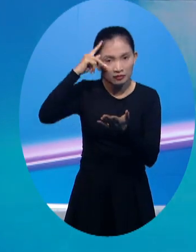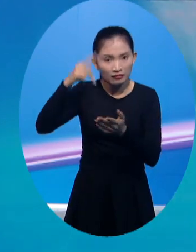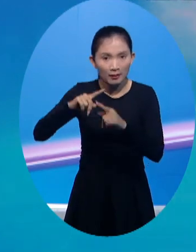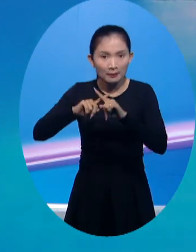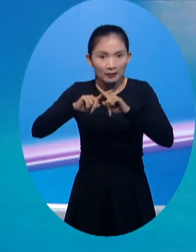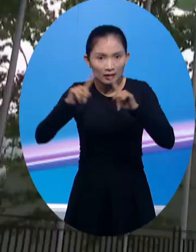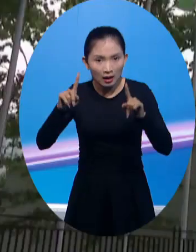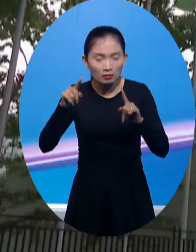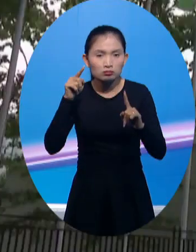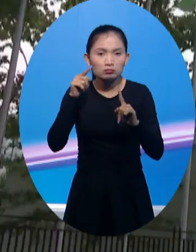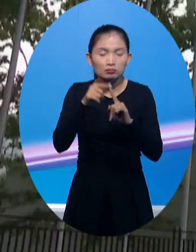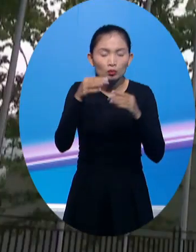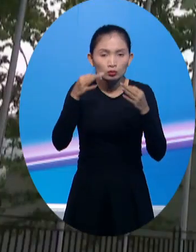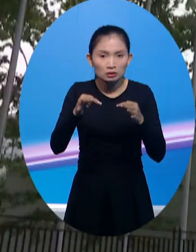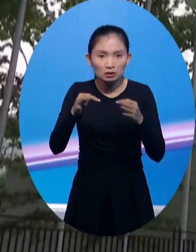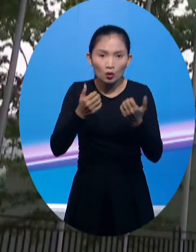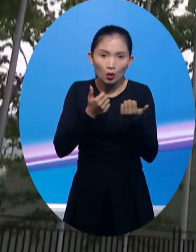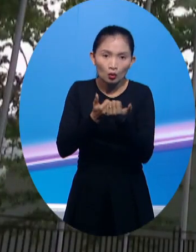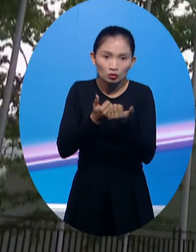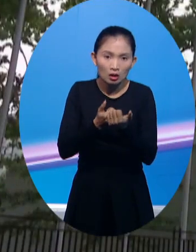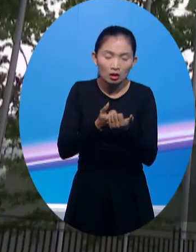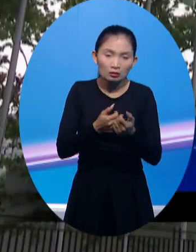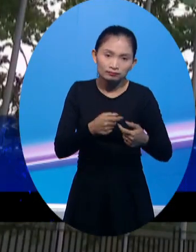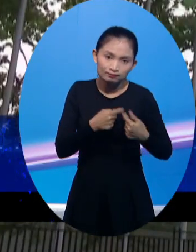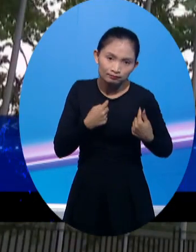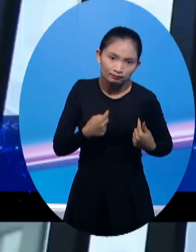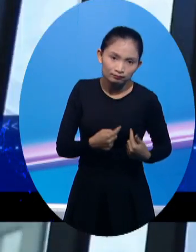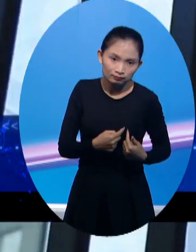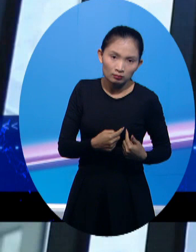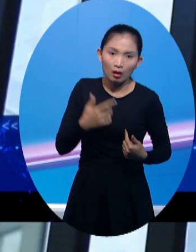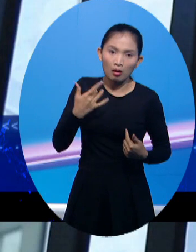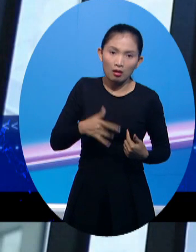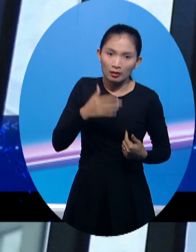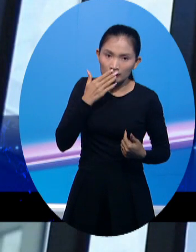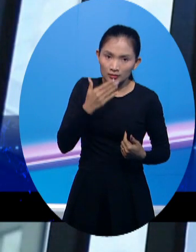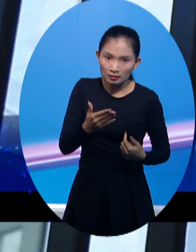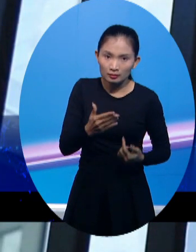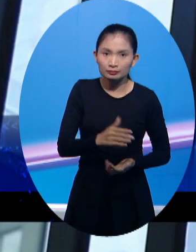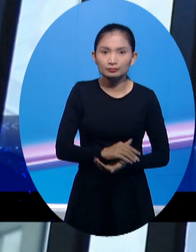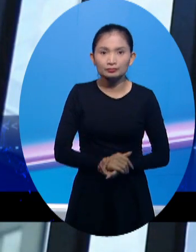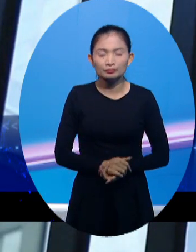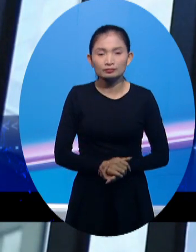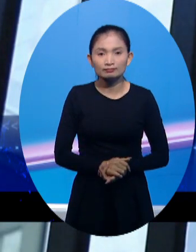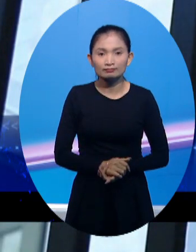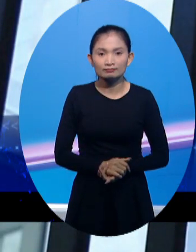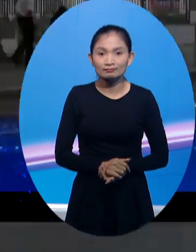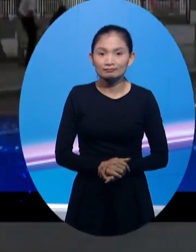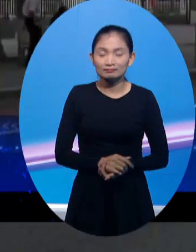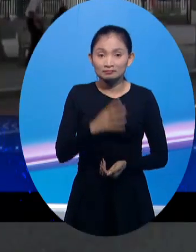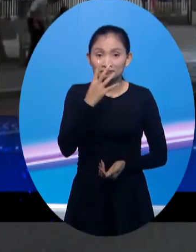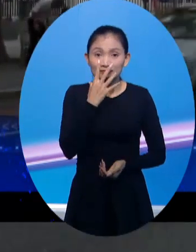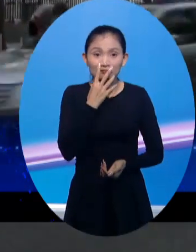nhân đạo văn phòng điều phối các hoạt động nhân đạo của Liên Hợp Quốc o đã hoan nghênh thông báo của